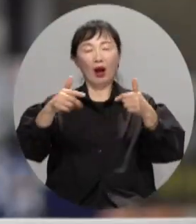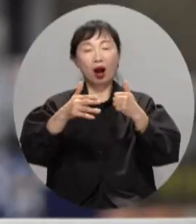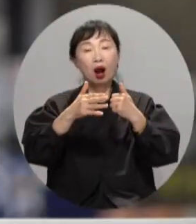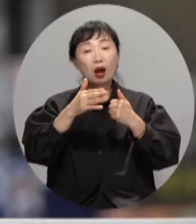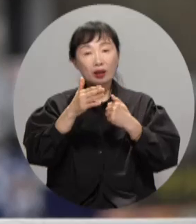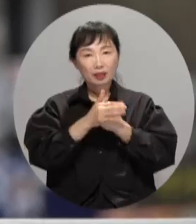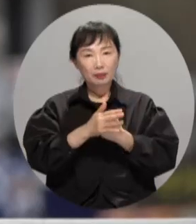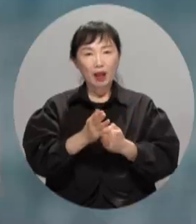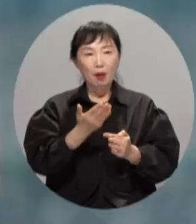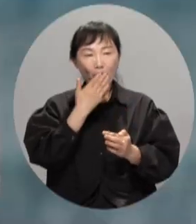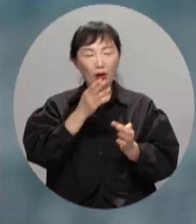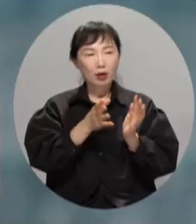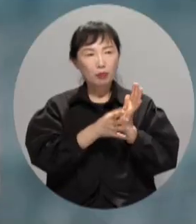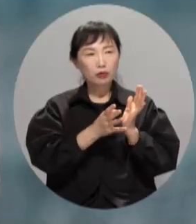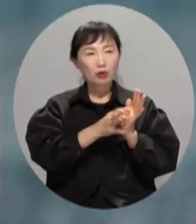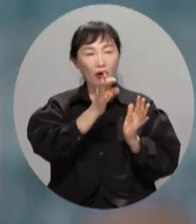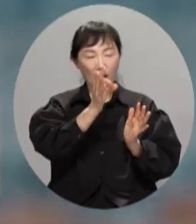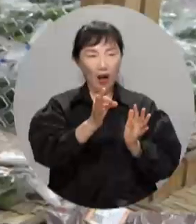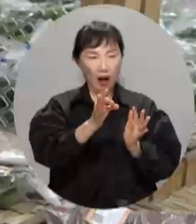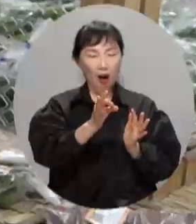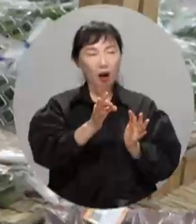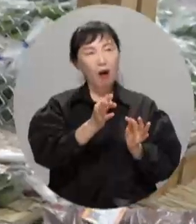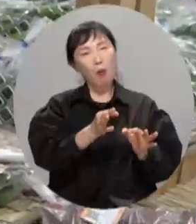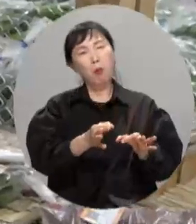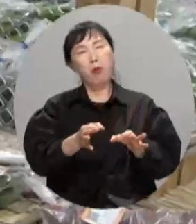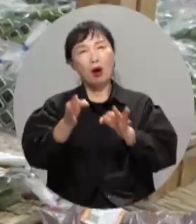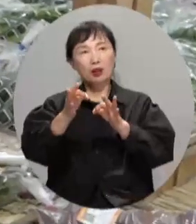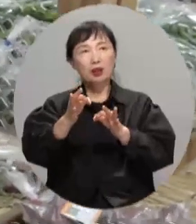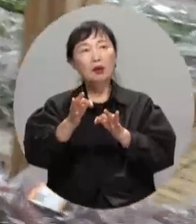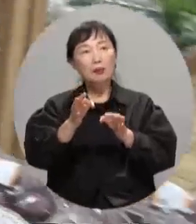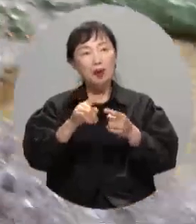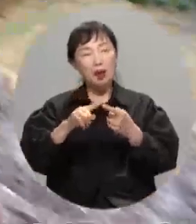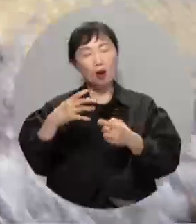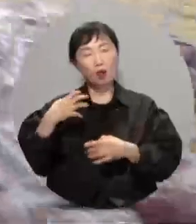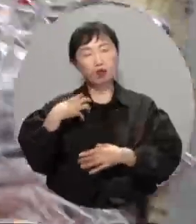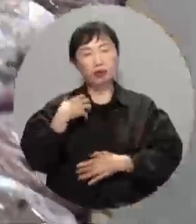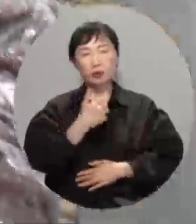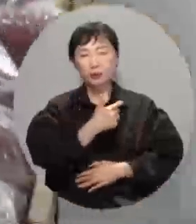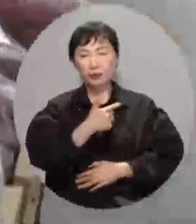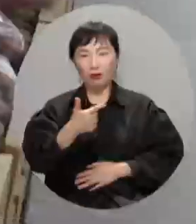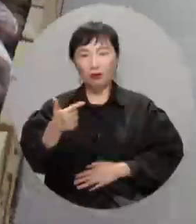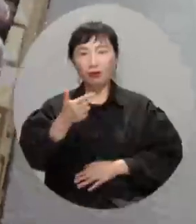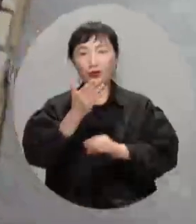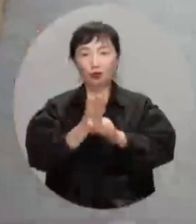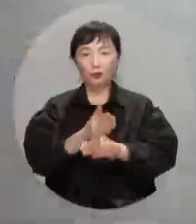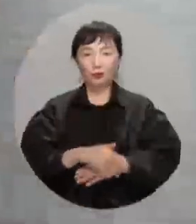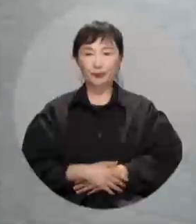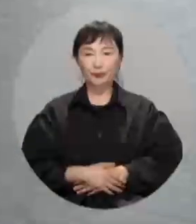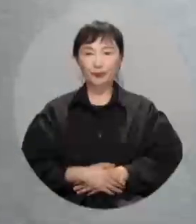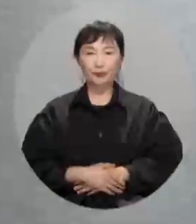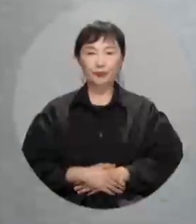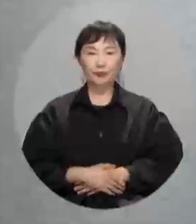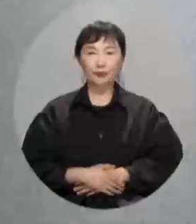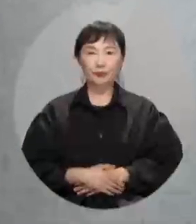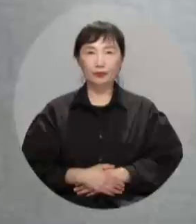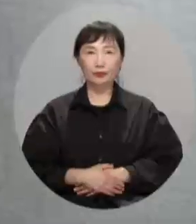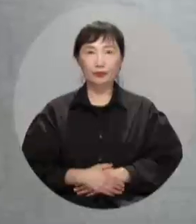농축산물 등 먹거리 가격이 워낙 많이 올라 소비자들의 물가 부담은 커져만 가고 있습니다. MBC 뉴스 이종휴입니다.